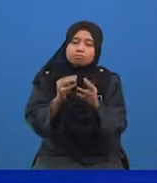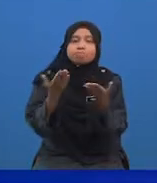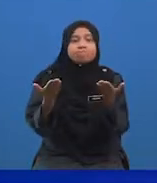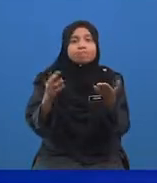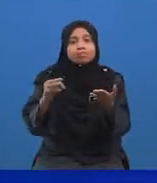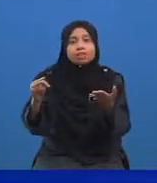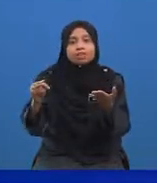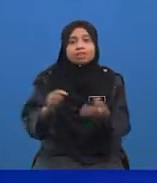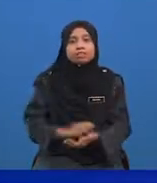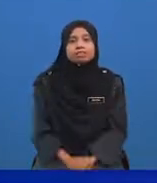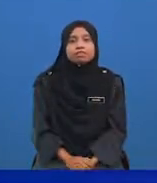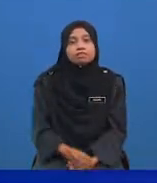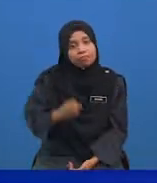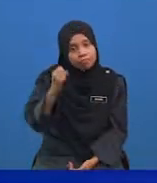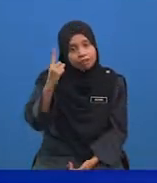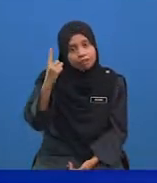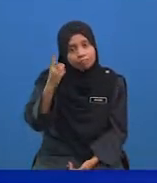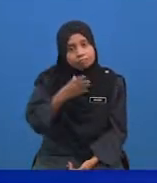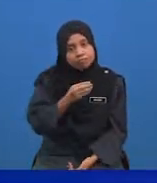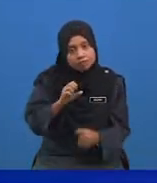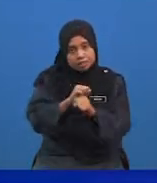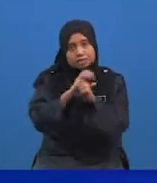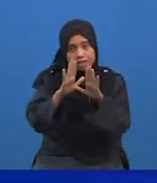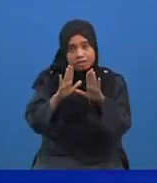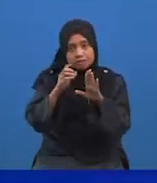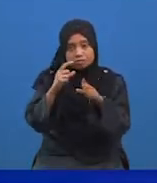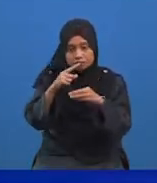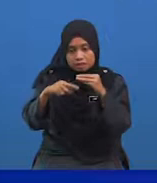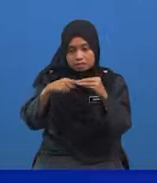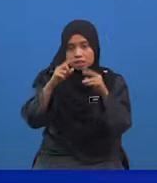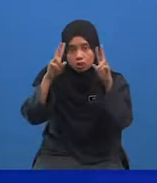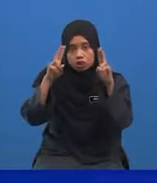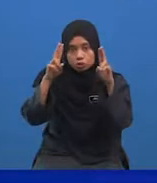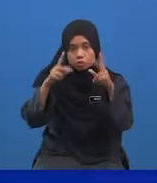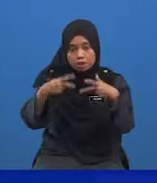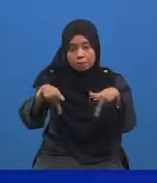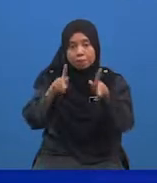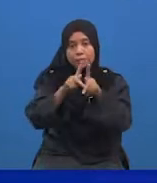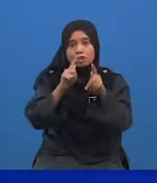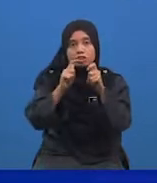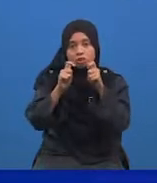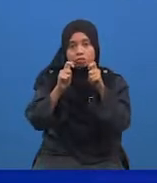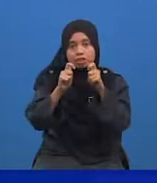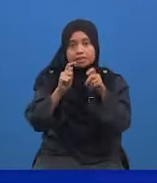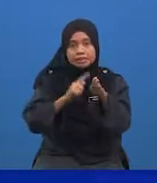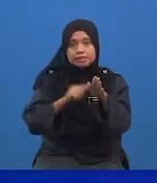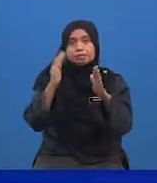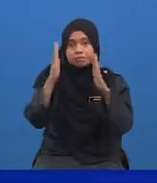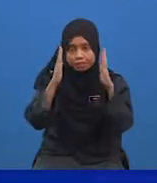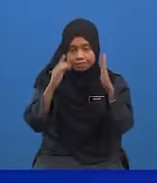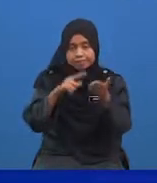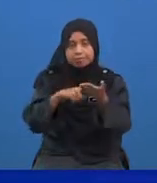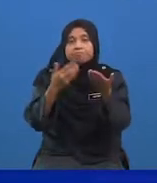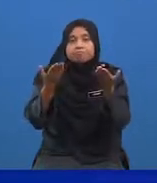murid-murid? Faham dan jelas mengenai tajuk kepentingan telekomunikasi di Malaysia